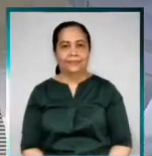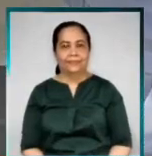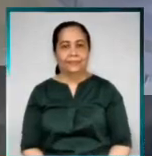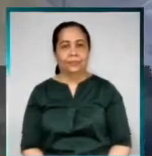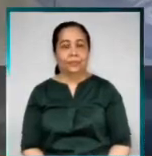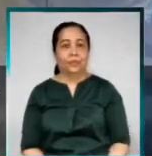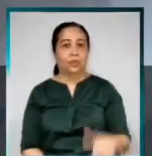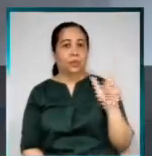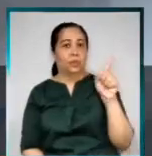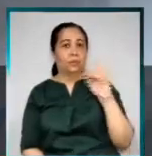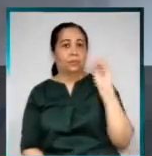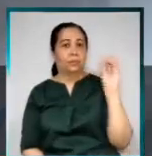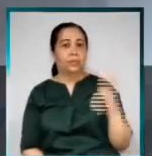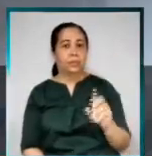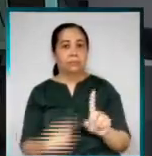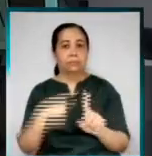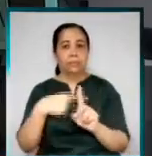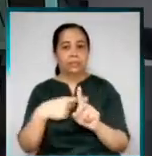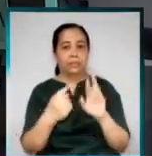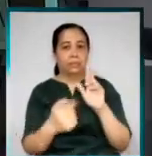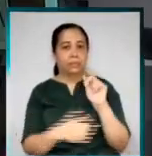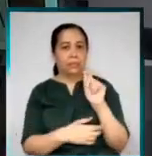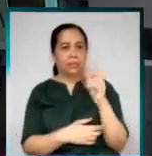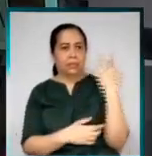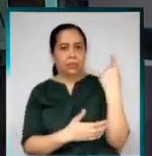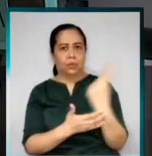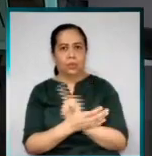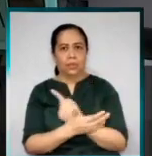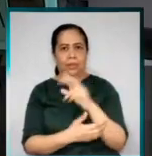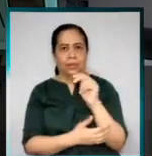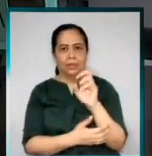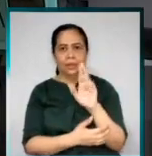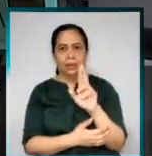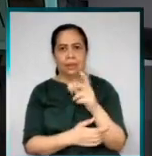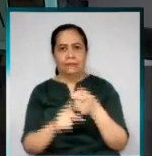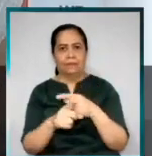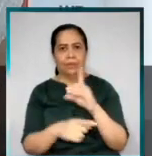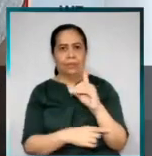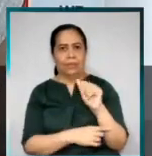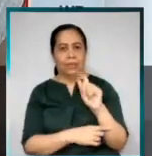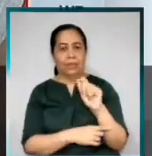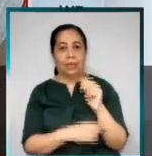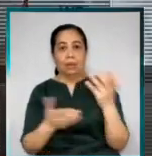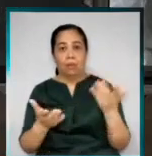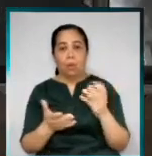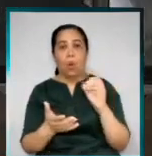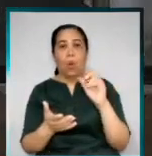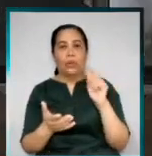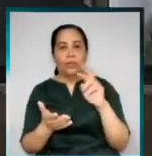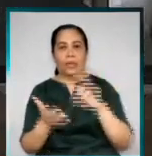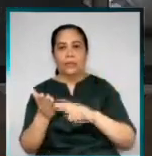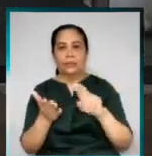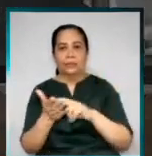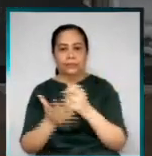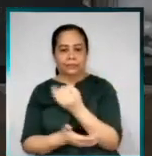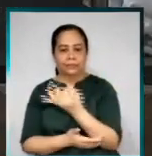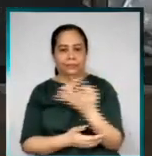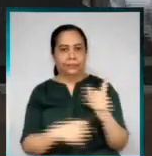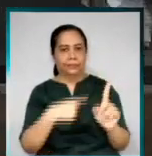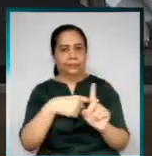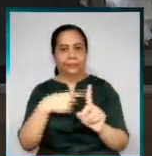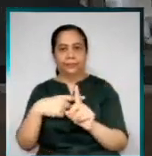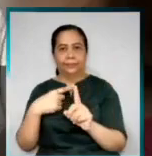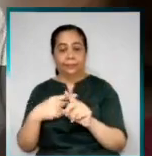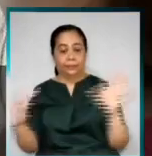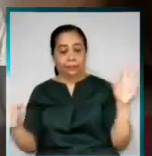21% ang positivity rate nitong linggo sa NCR batay sa datos ng Okta Research. Yan ang bilang ng mga nagpo-positibo sa kabuuang